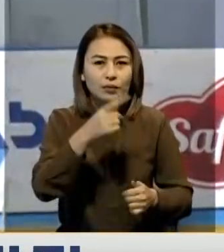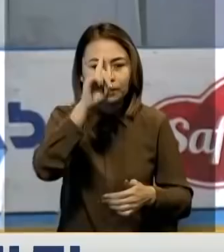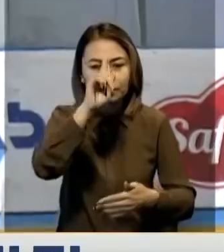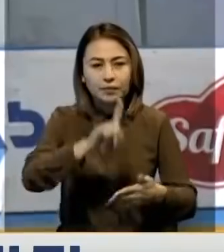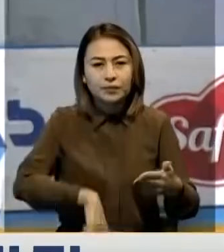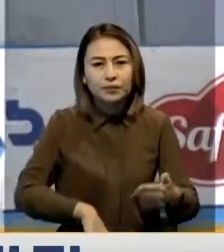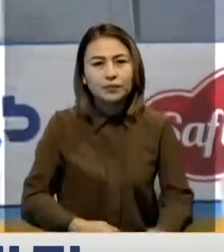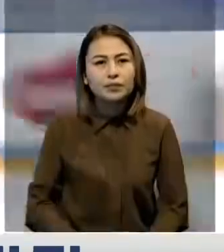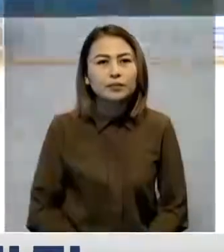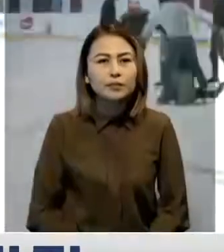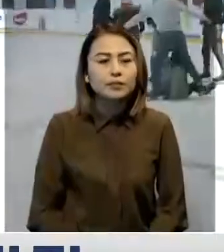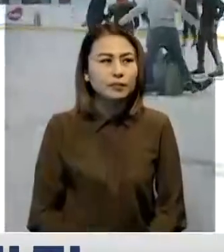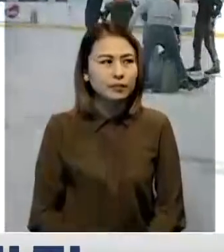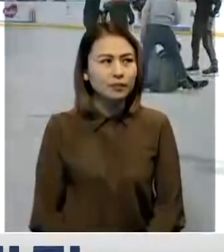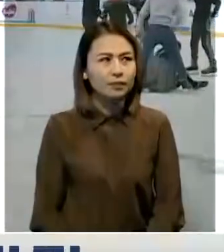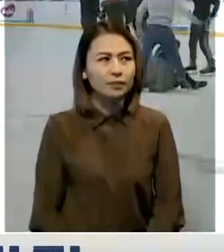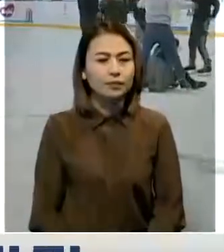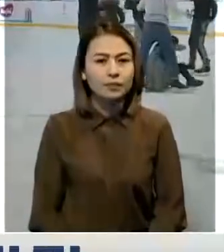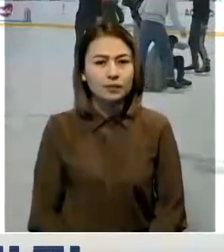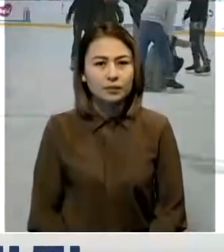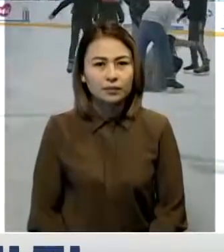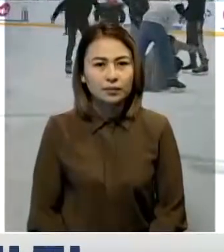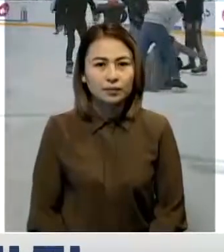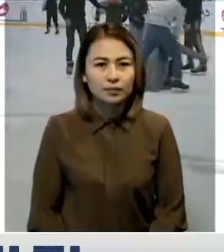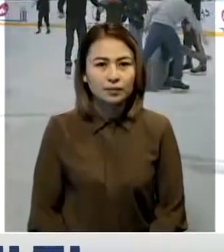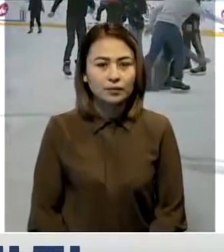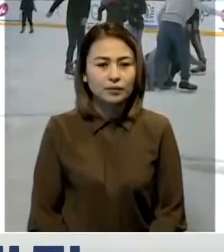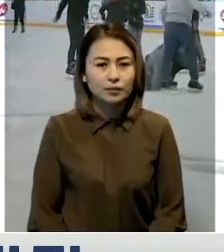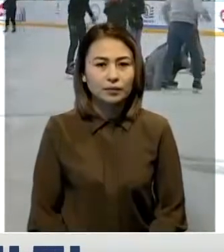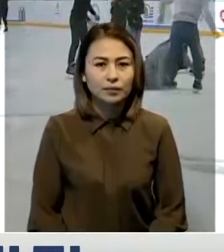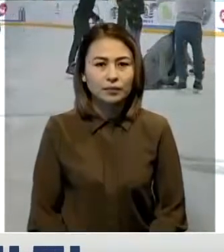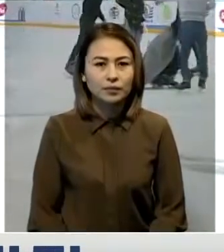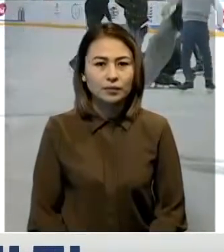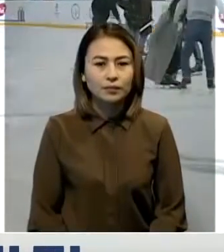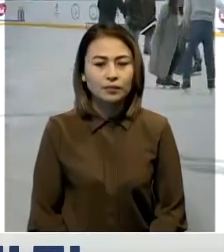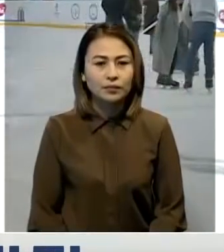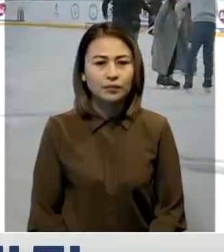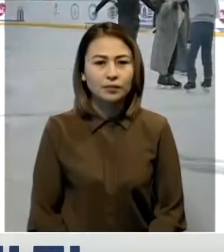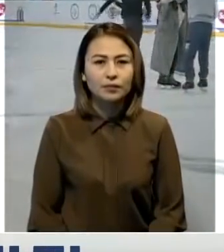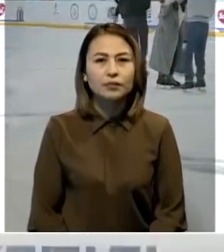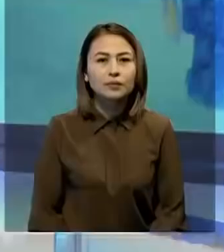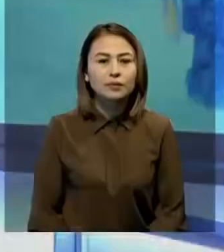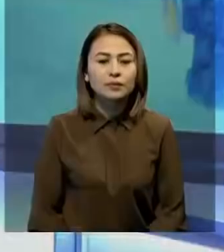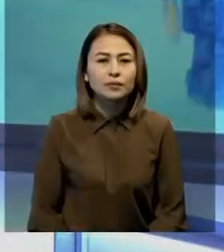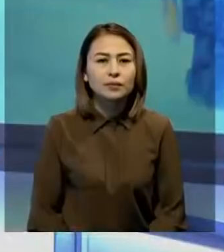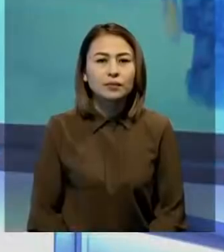мол. Қамбар Бекенов, Нұржан Мұзарапшин, Айтмұхамед Байділдаев, Қызылорда облысы, Хабар 24.